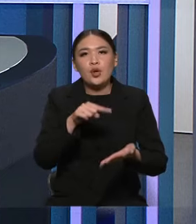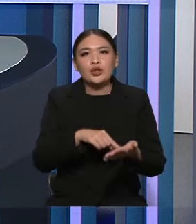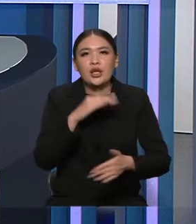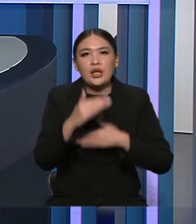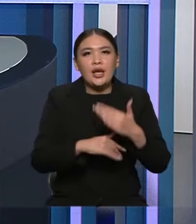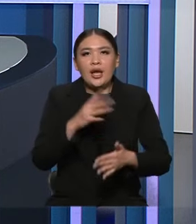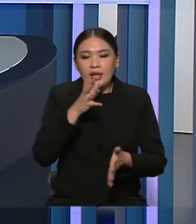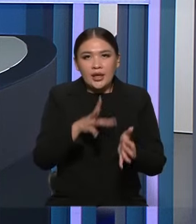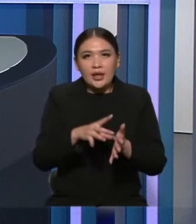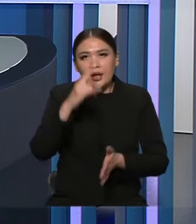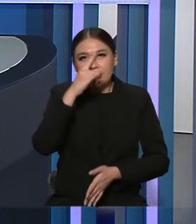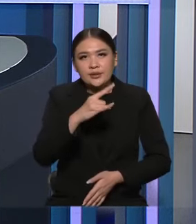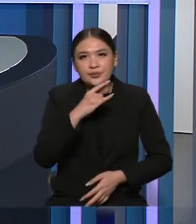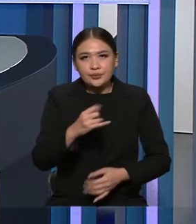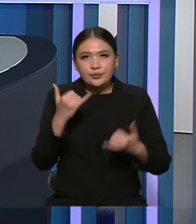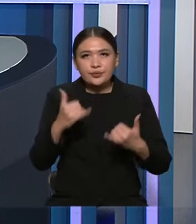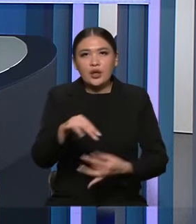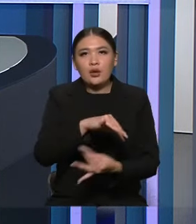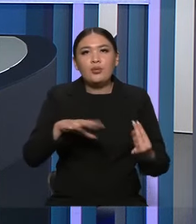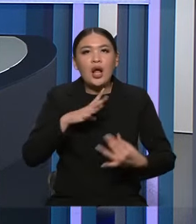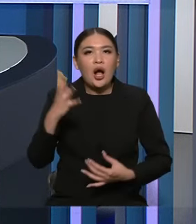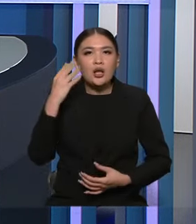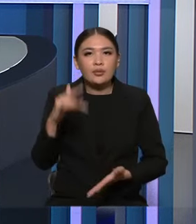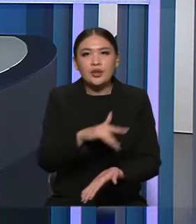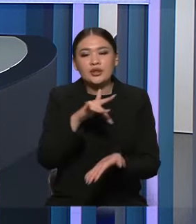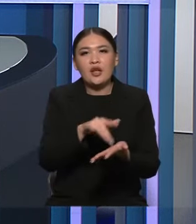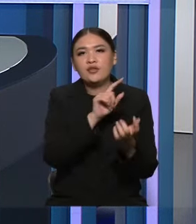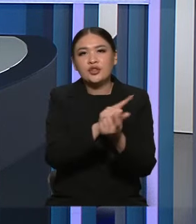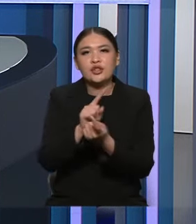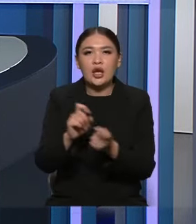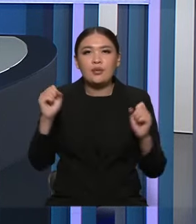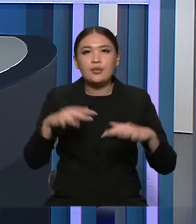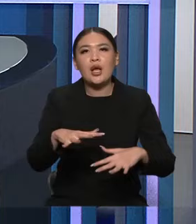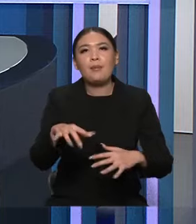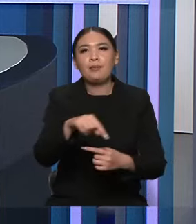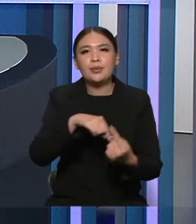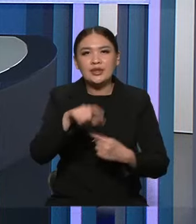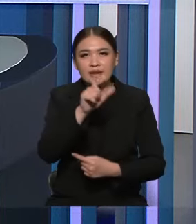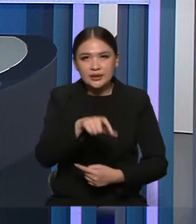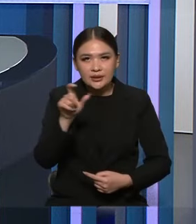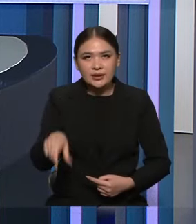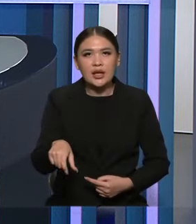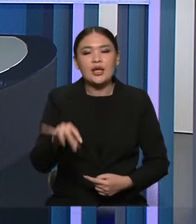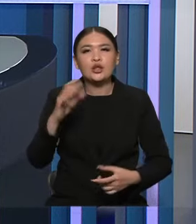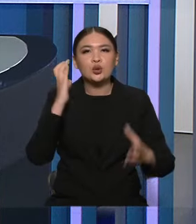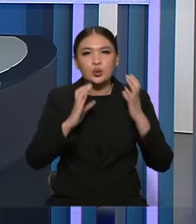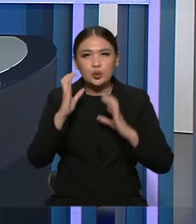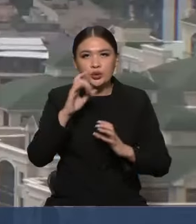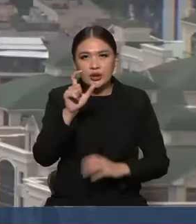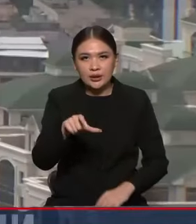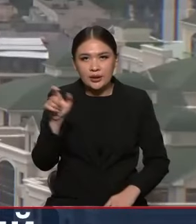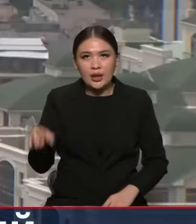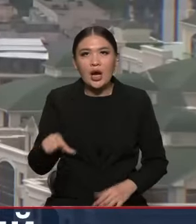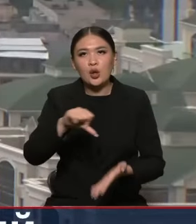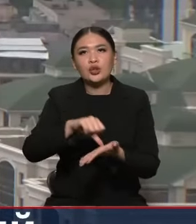энергетики Казахстана сегодня обсудили и в Алматы. На встречу собрались представители бизнеса, общественных организаций и студенты.